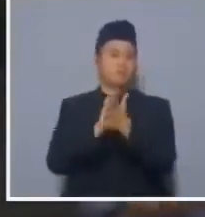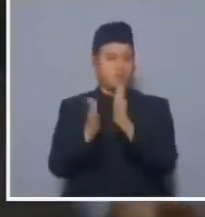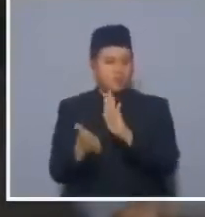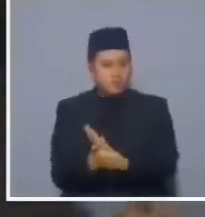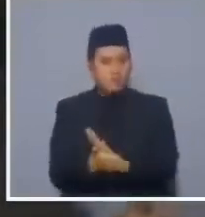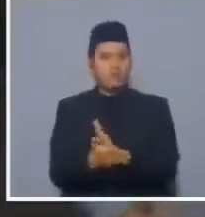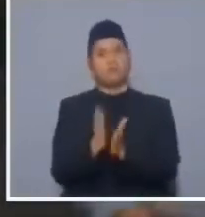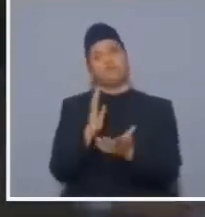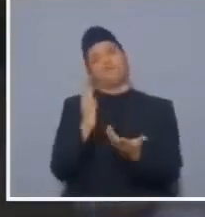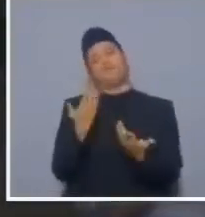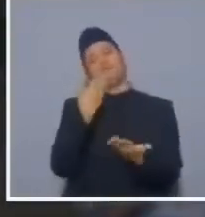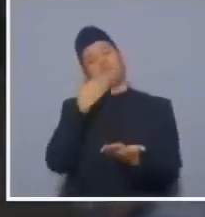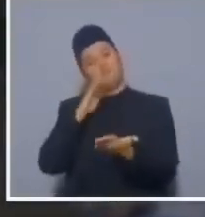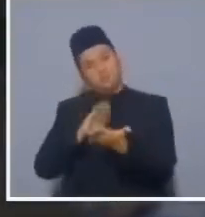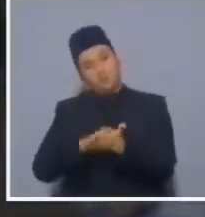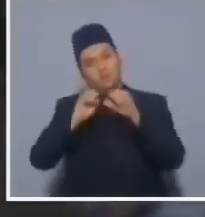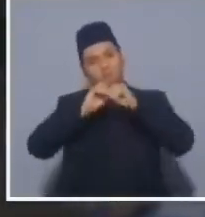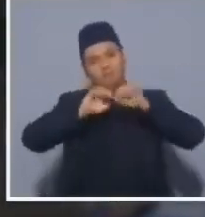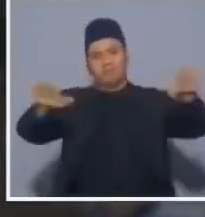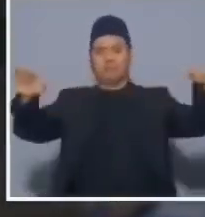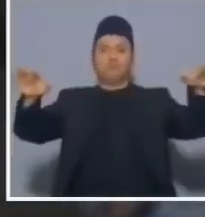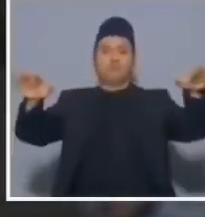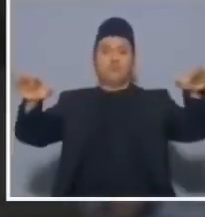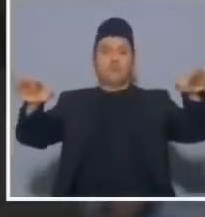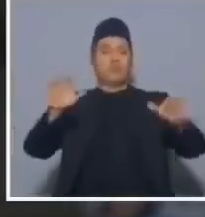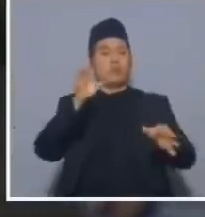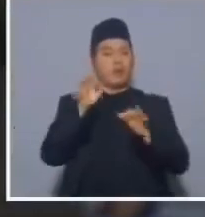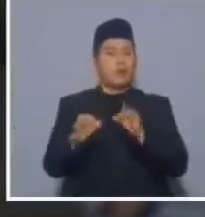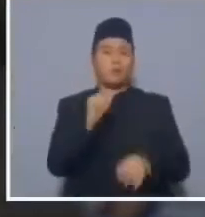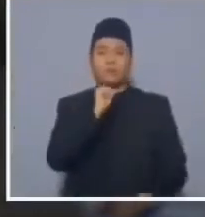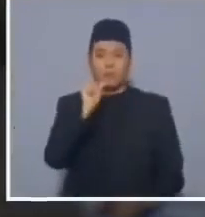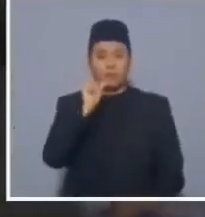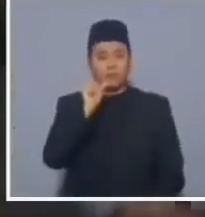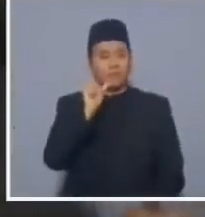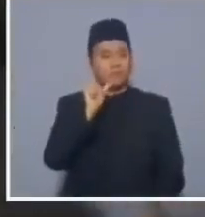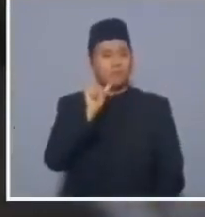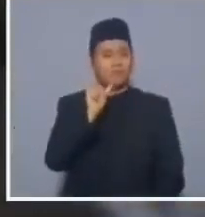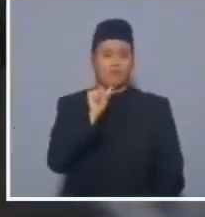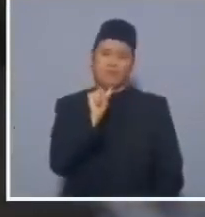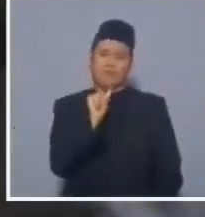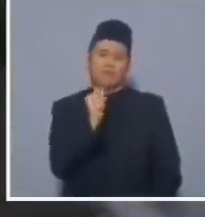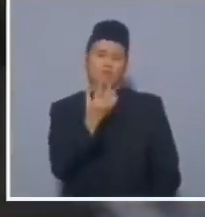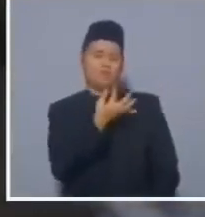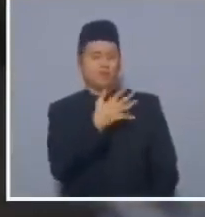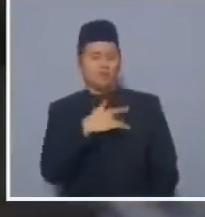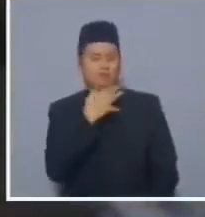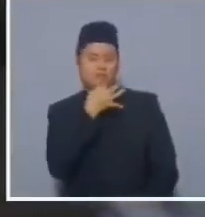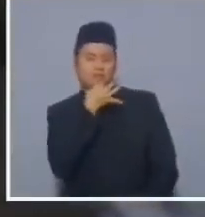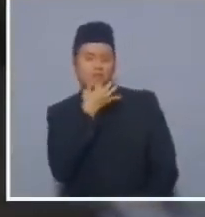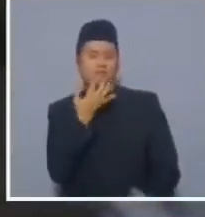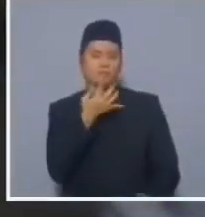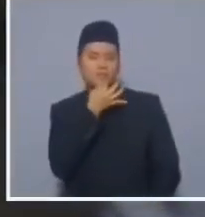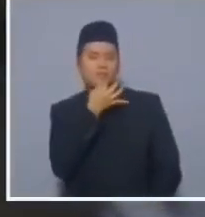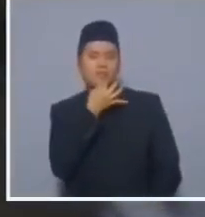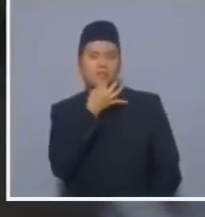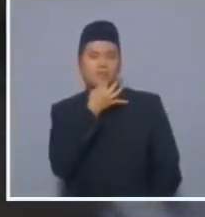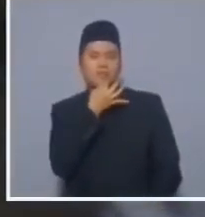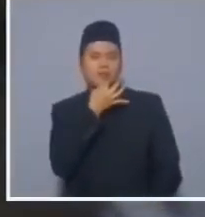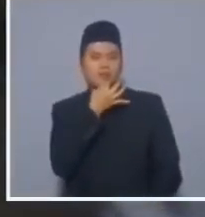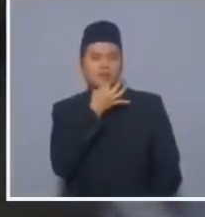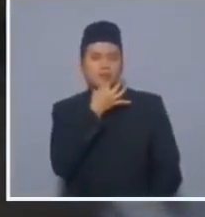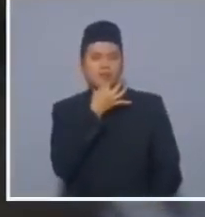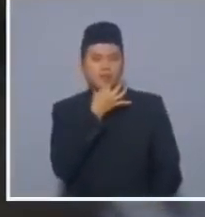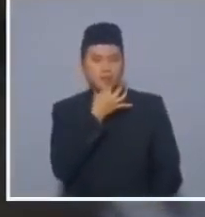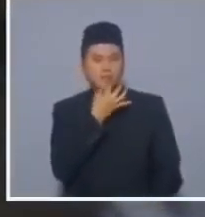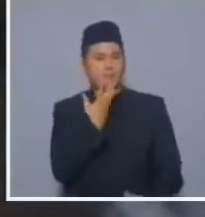adalah, kalau pendapat peribadi yang kita sendiri pun tak sure, hanya kerana rasa-rasa, nak makan rasa-rasa, tak ada masalah. Tetapi dalam